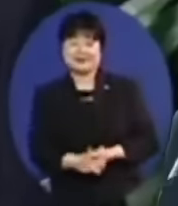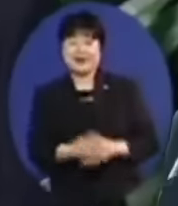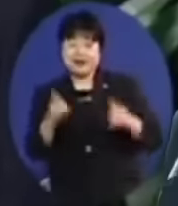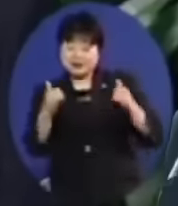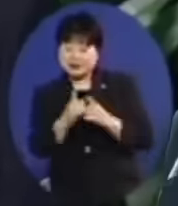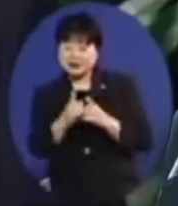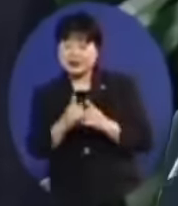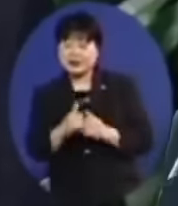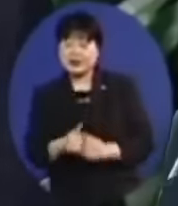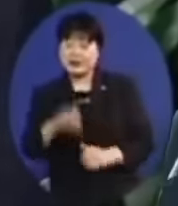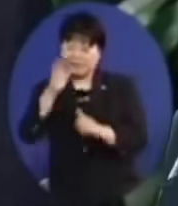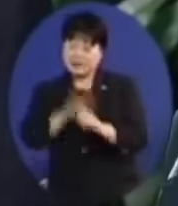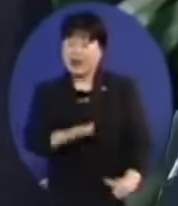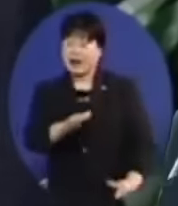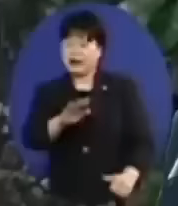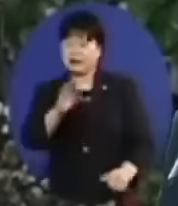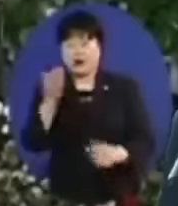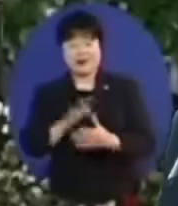싸움에 이길 수 없습니다.